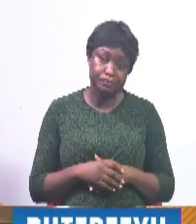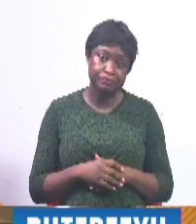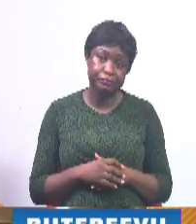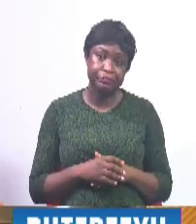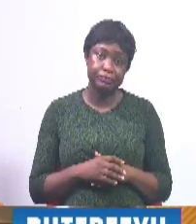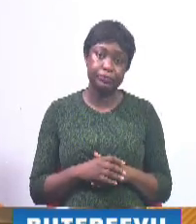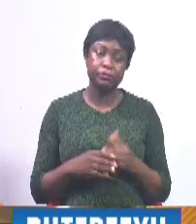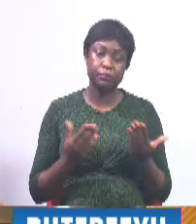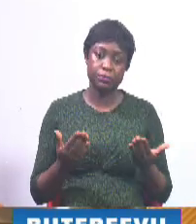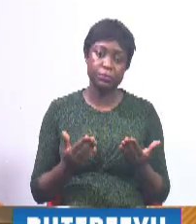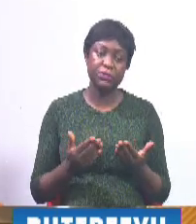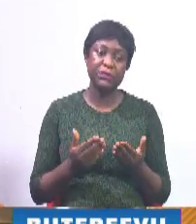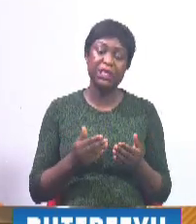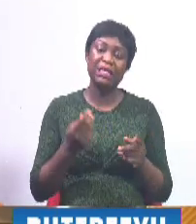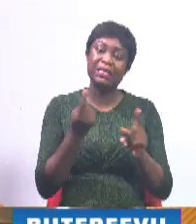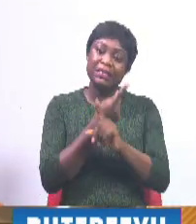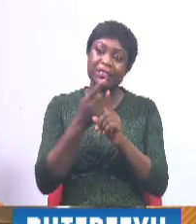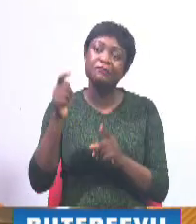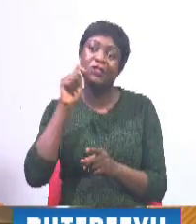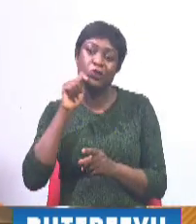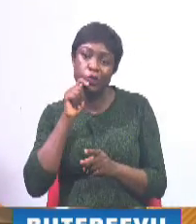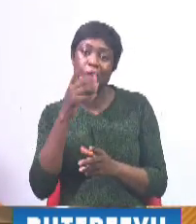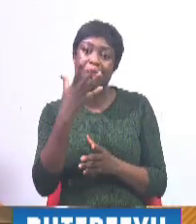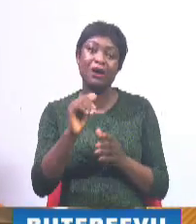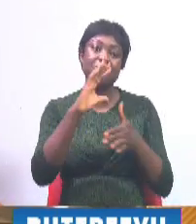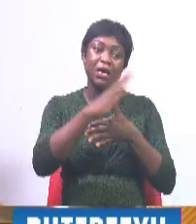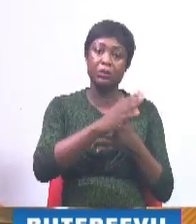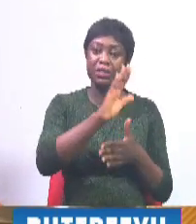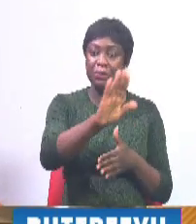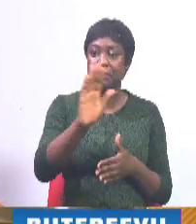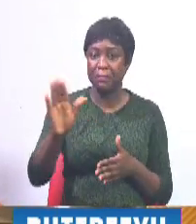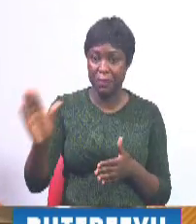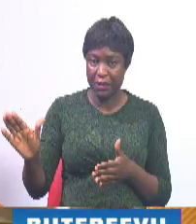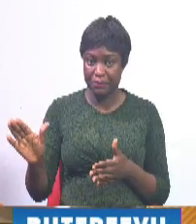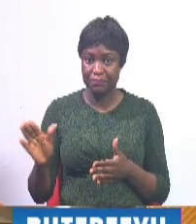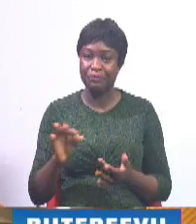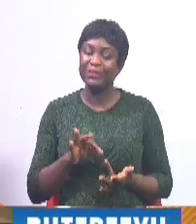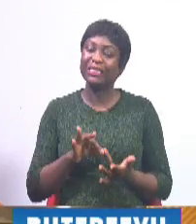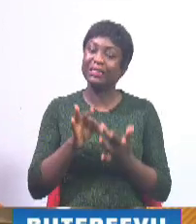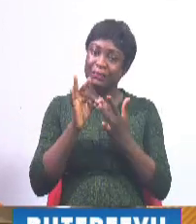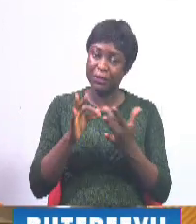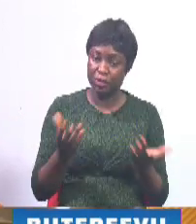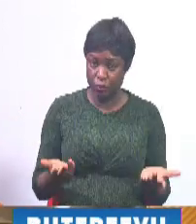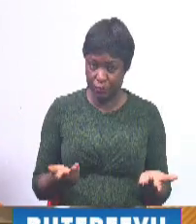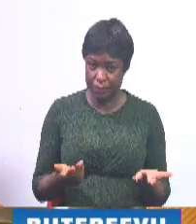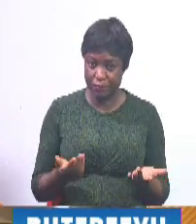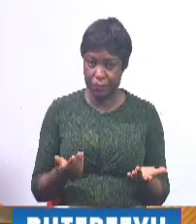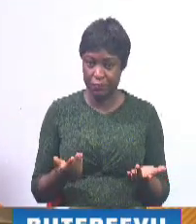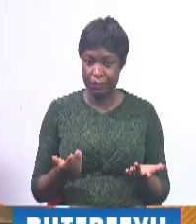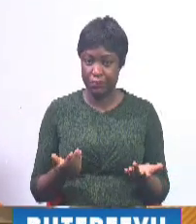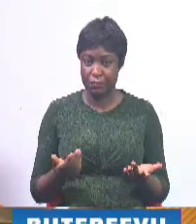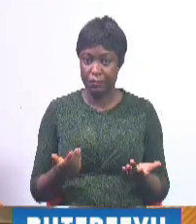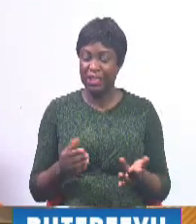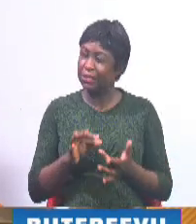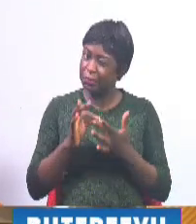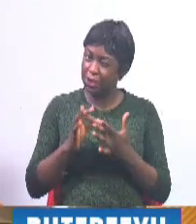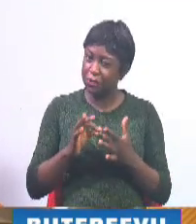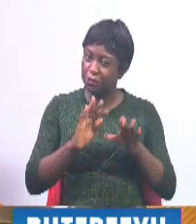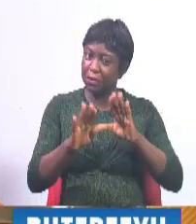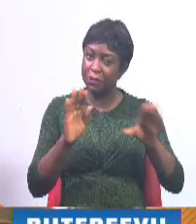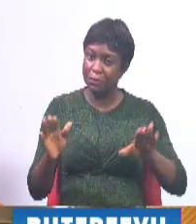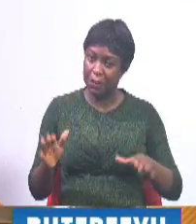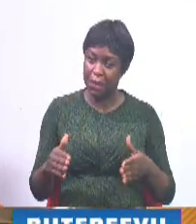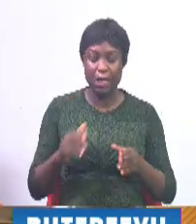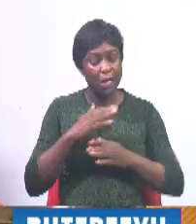Nzikiriza nti buli ggwanga lino buwangwa bwalyo ate obuwangwa buli special oba bwa njawulo mu ngeri yaabwo era